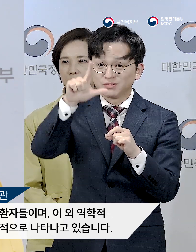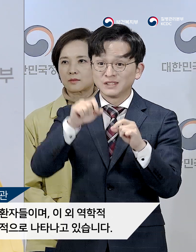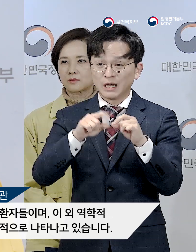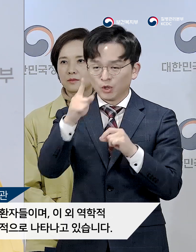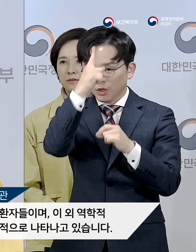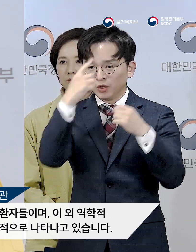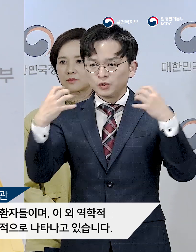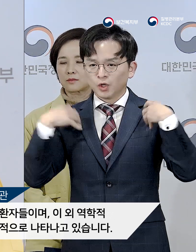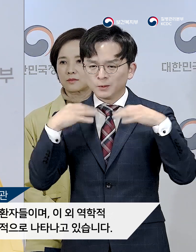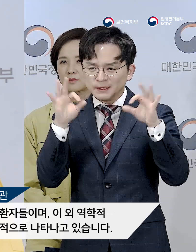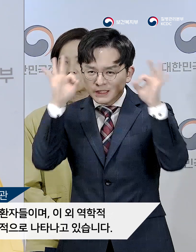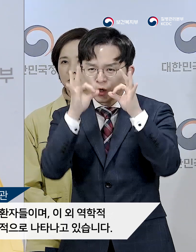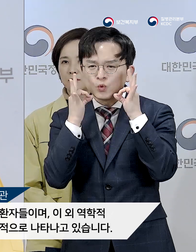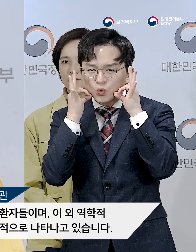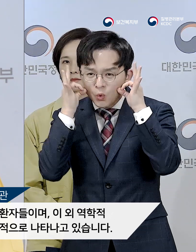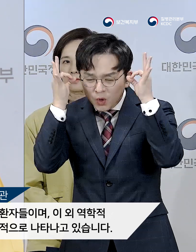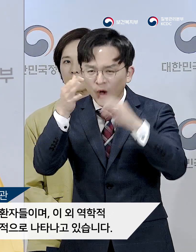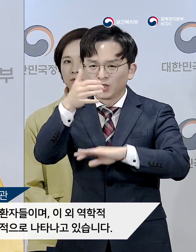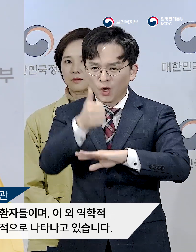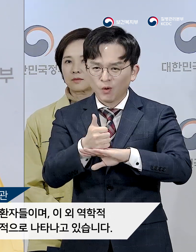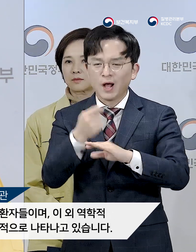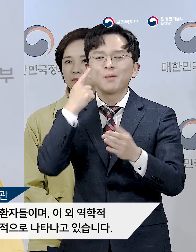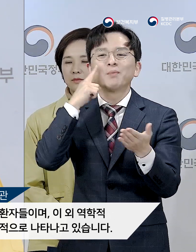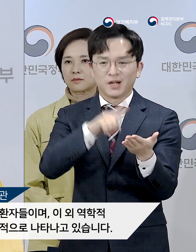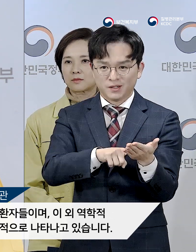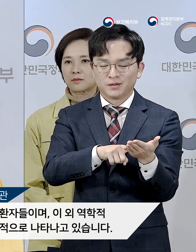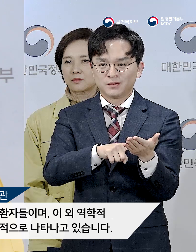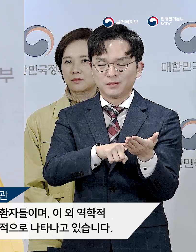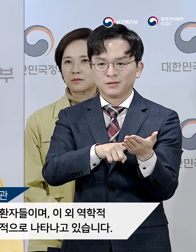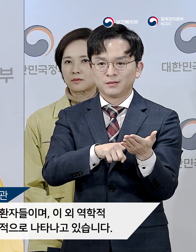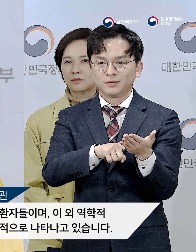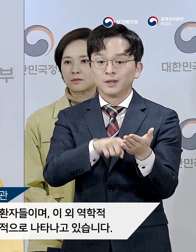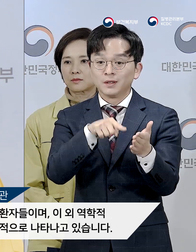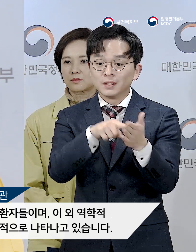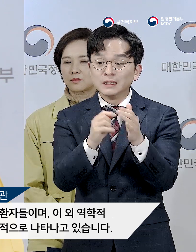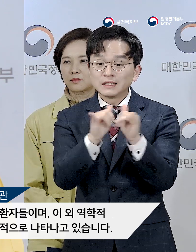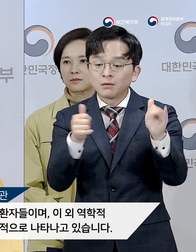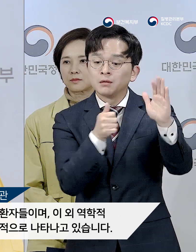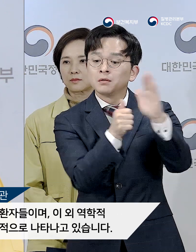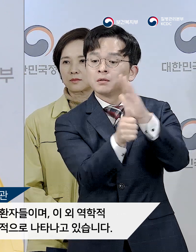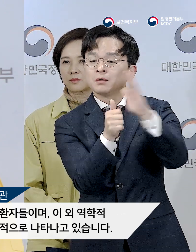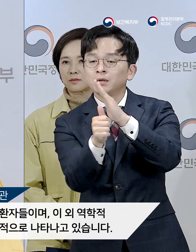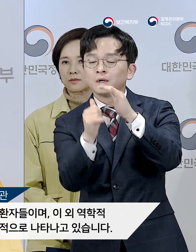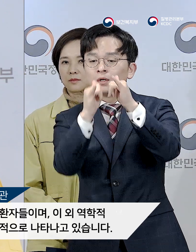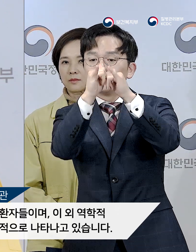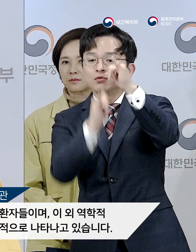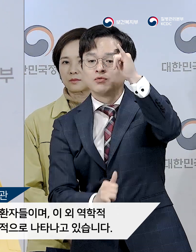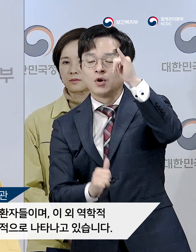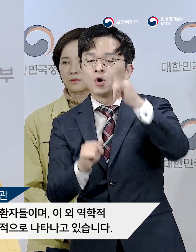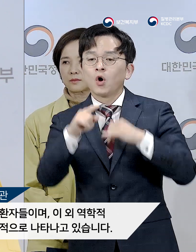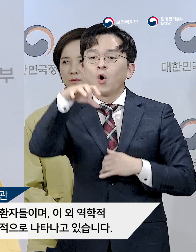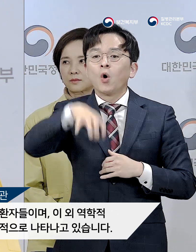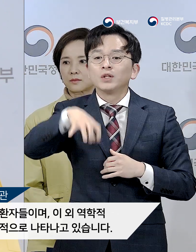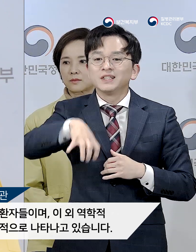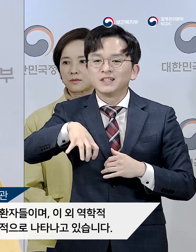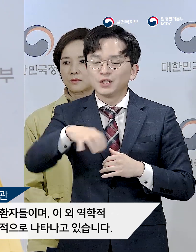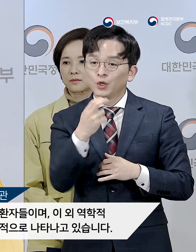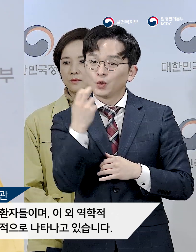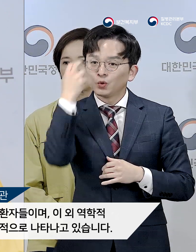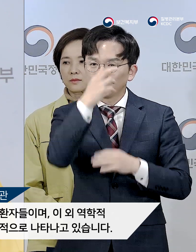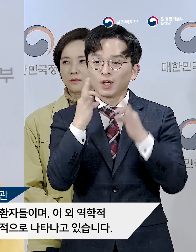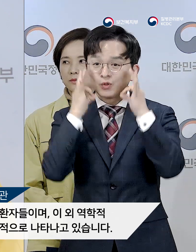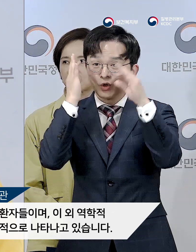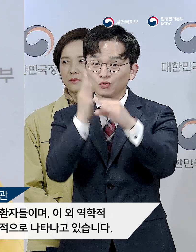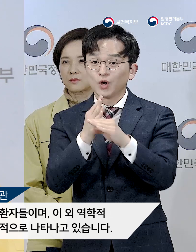통해 찾아낸 환자들이며 이외에 역학적 연관성에 대한 추가 확인이 필요한 환자들이